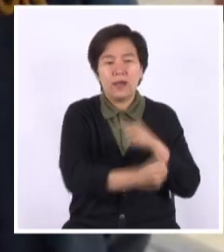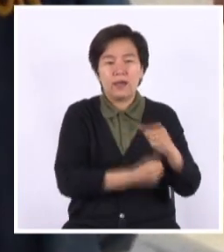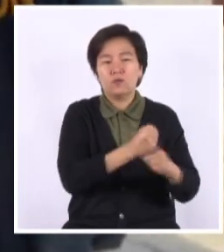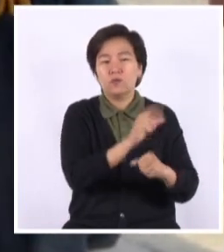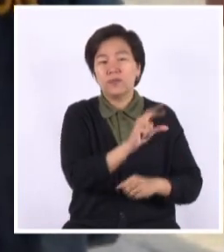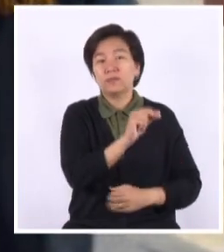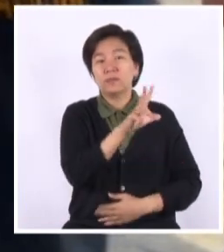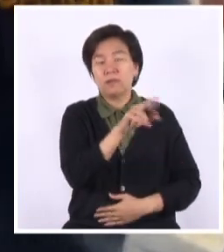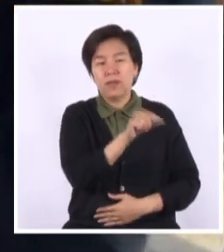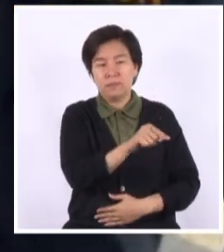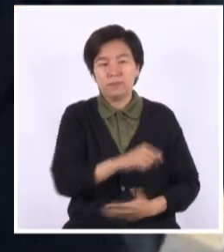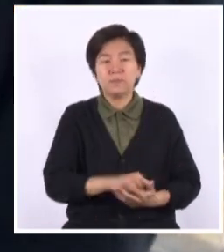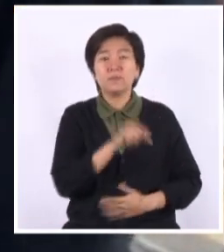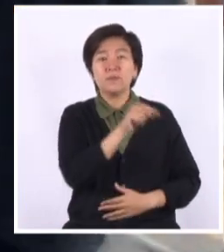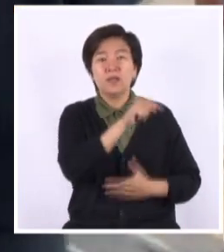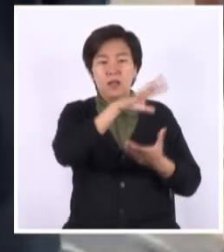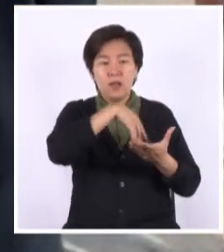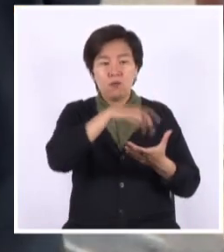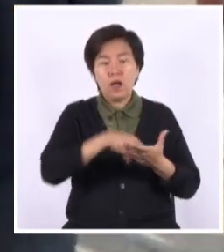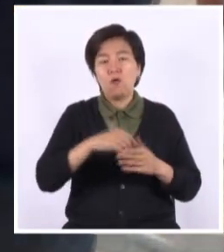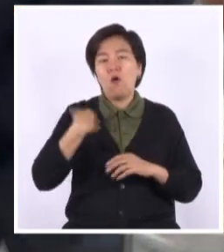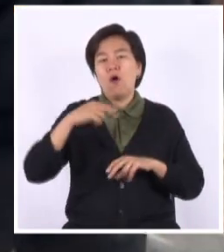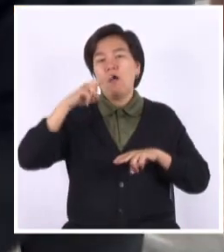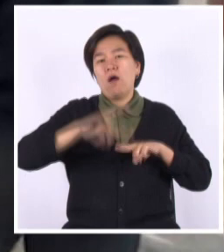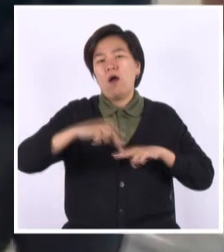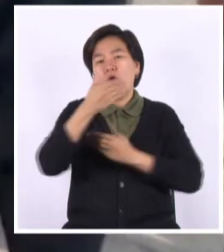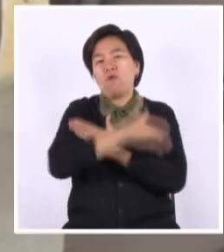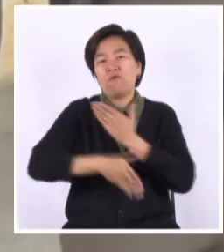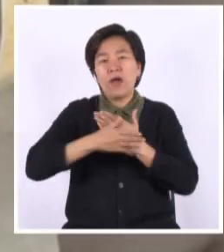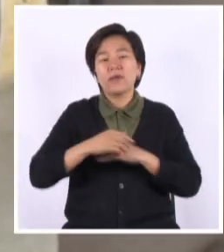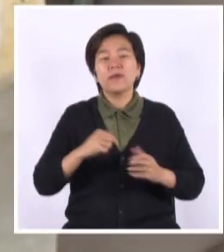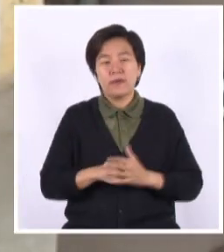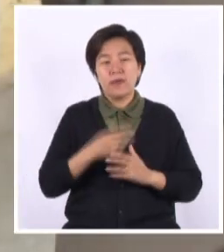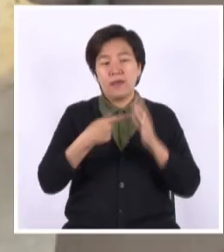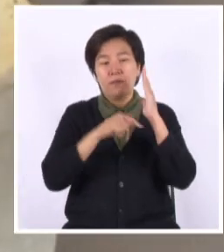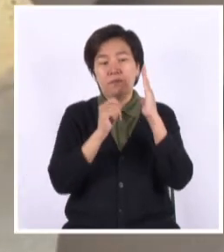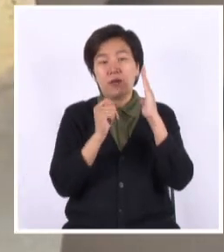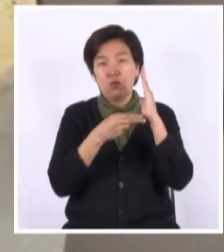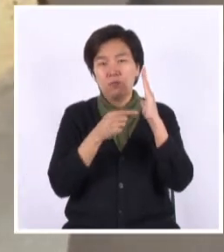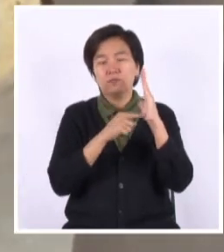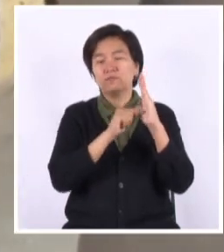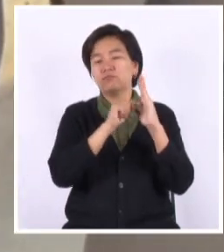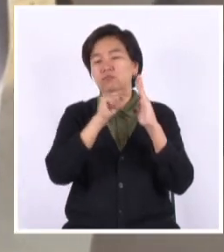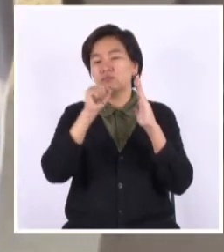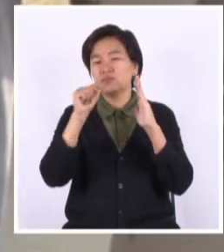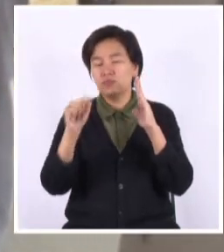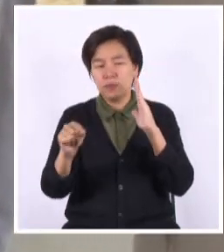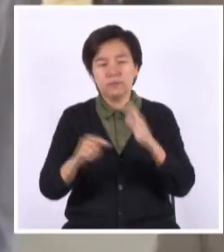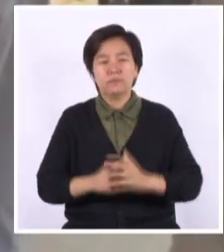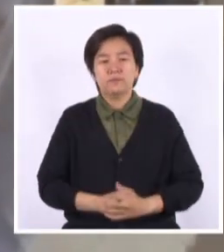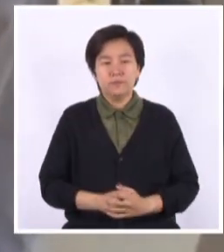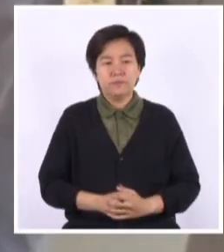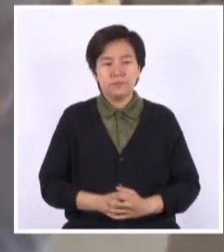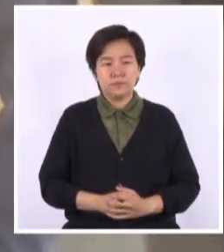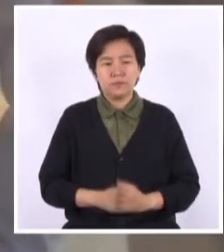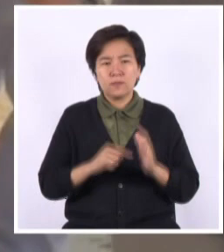ปีเจ้าตัวเนี่ยเล่าให้ฟังว่านั่งรถไฟกลับจากจังหวัดปทุมธานีจะไปที่อำเภอบัวใหญ่ไม่รู้เพราะอะไรลง